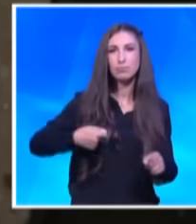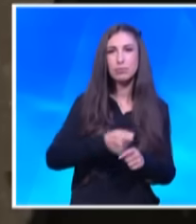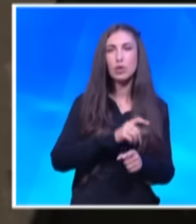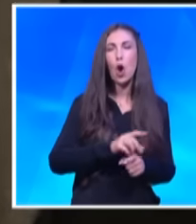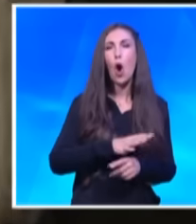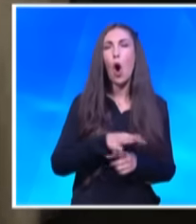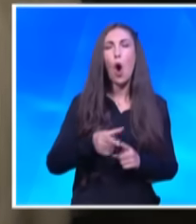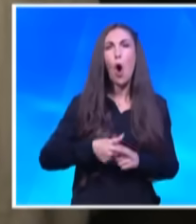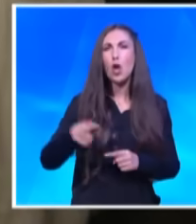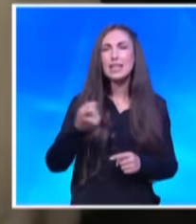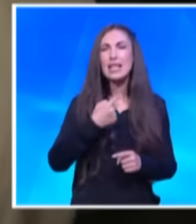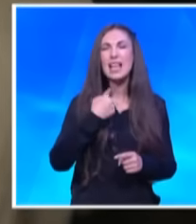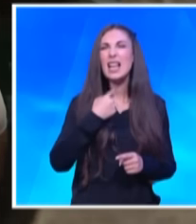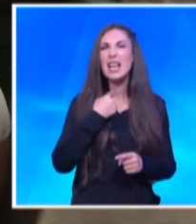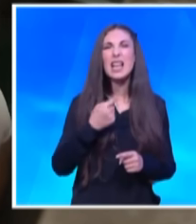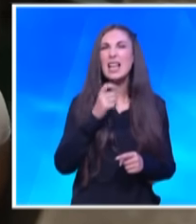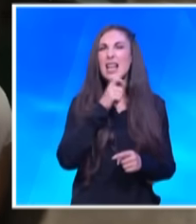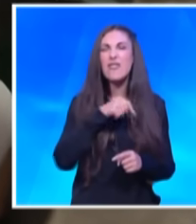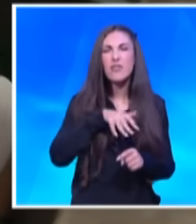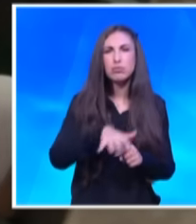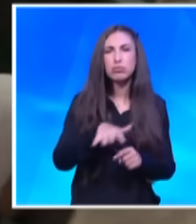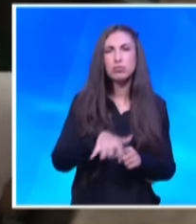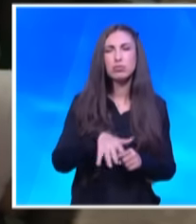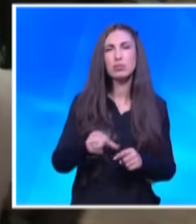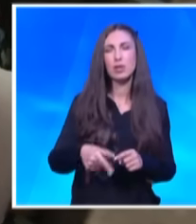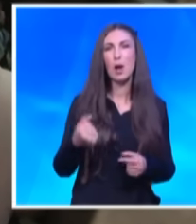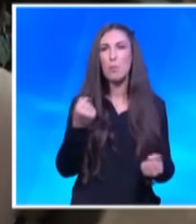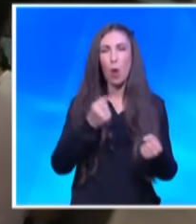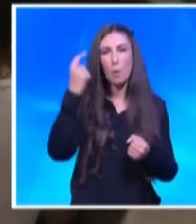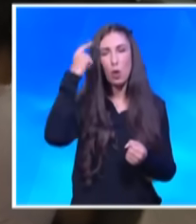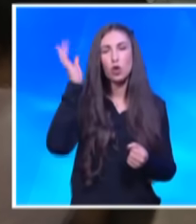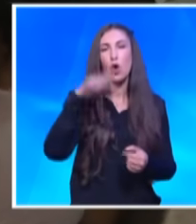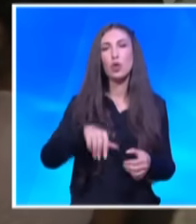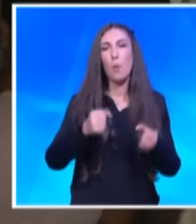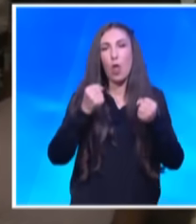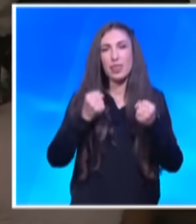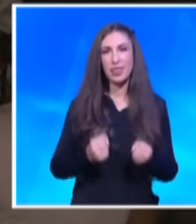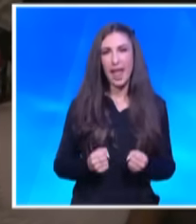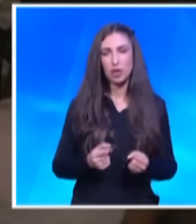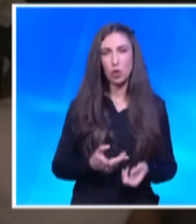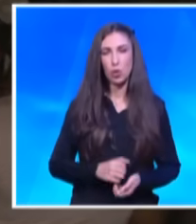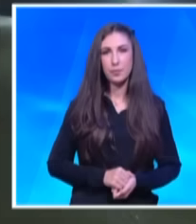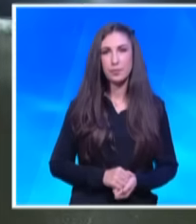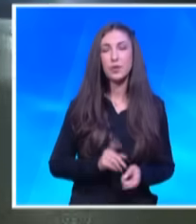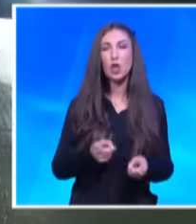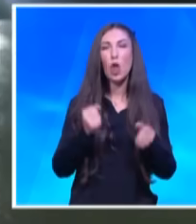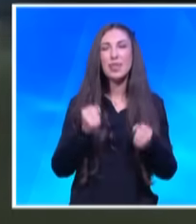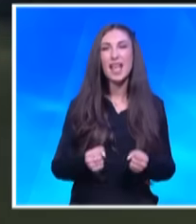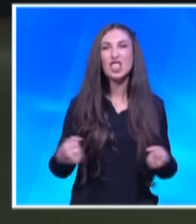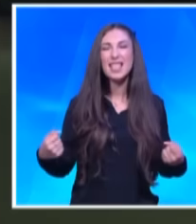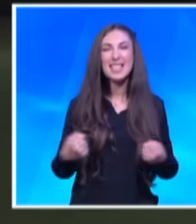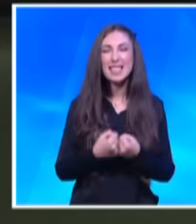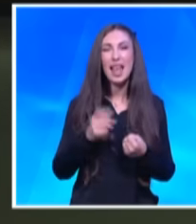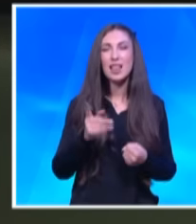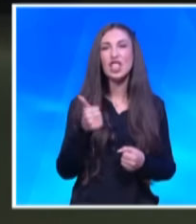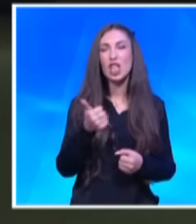остра кръвозагуба. Мозъчното сътресение, предизвикано от побоя, е утежнило ситуацията. До тежкия инцидент се стигна, след